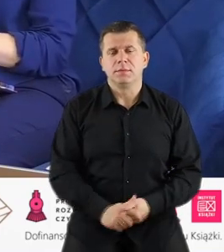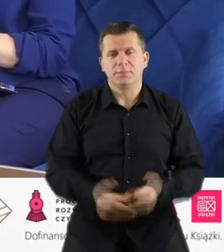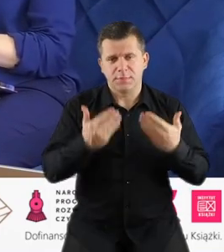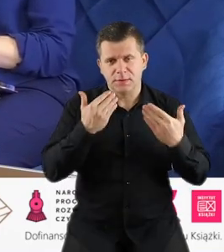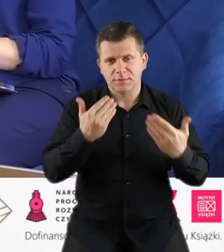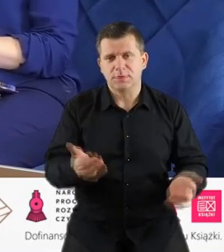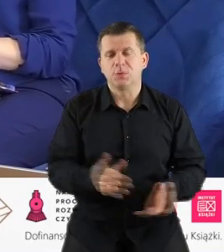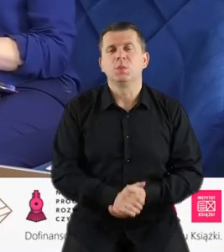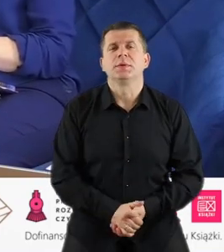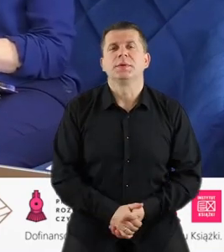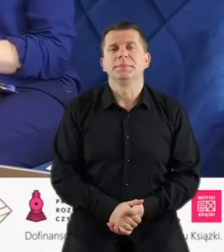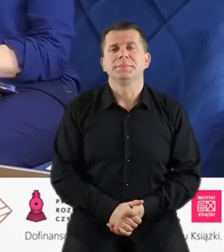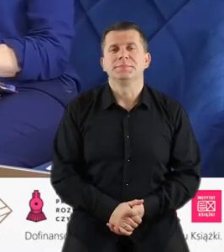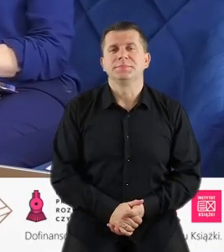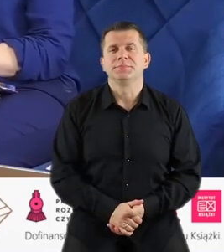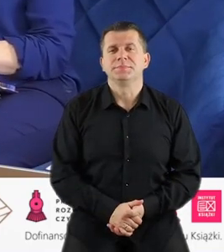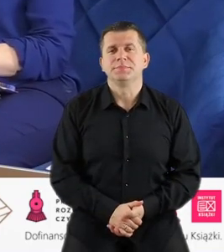strona,